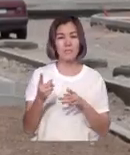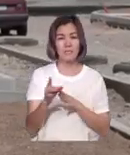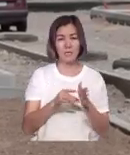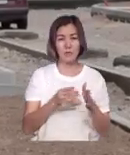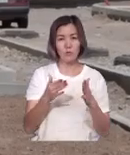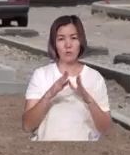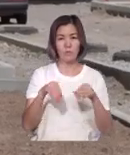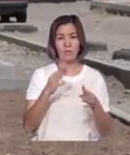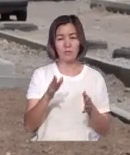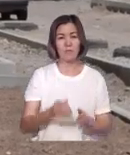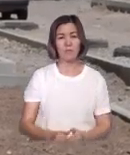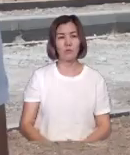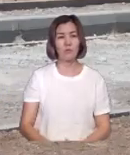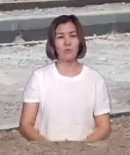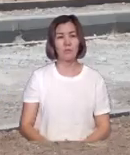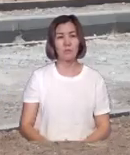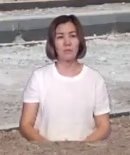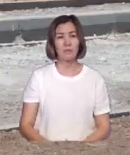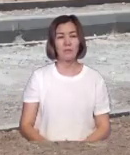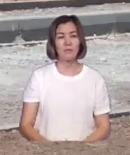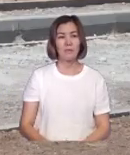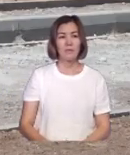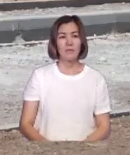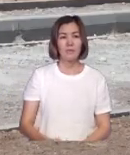тойын тойлайды. Бізде